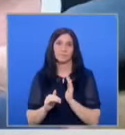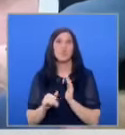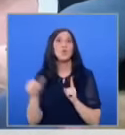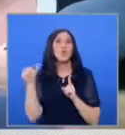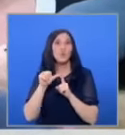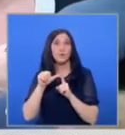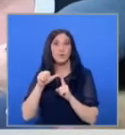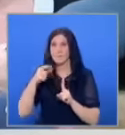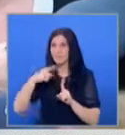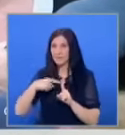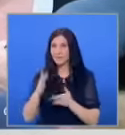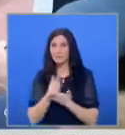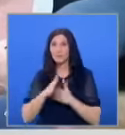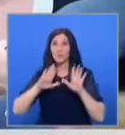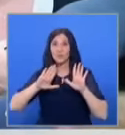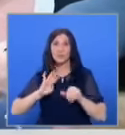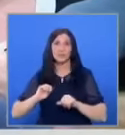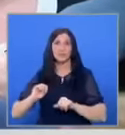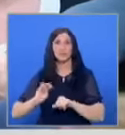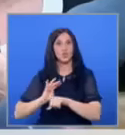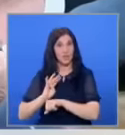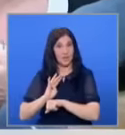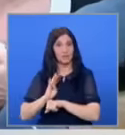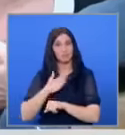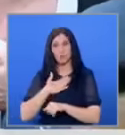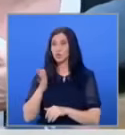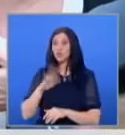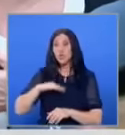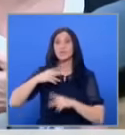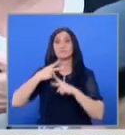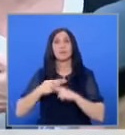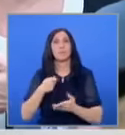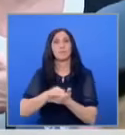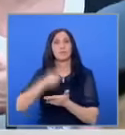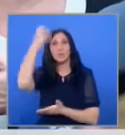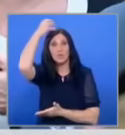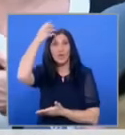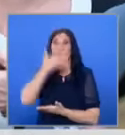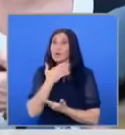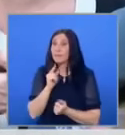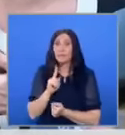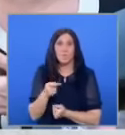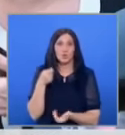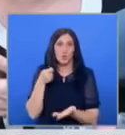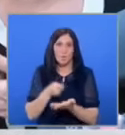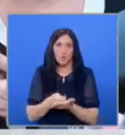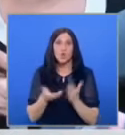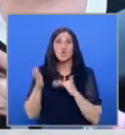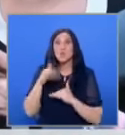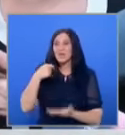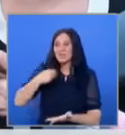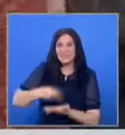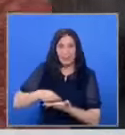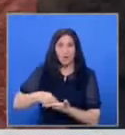Юни месец, между 10 и 14, ние ще спреме да плащаме. Държавата няма да може да си плаща дори и